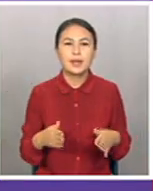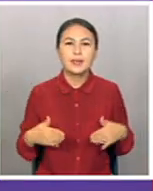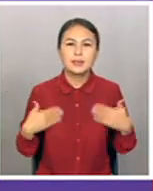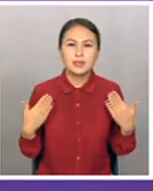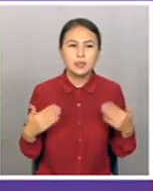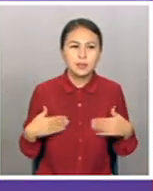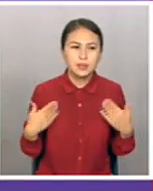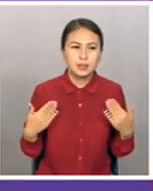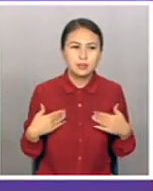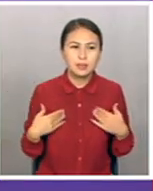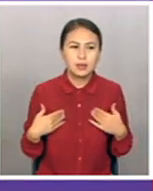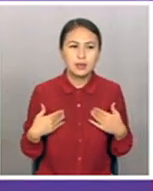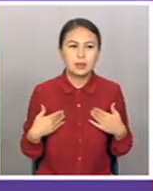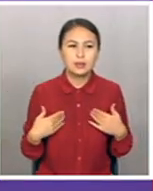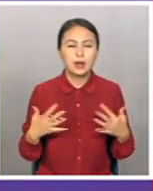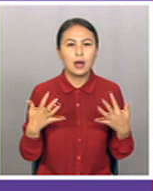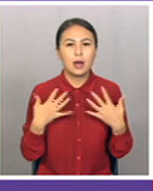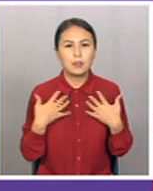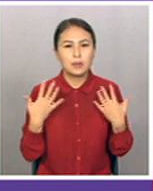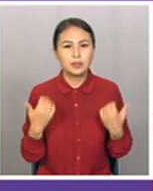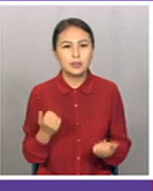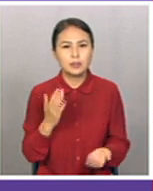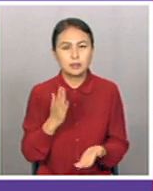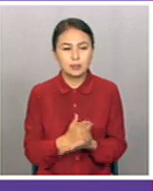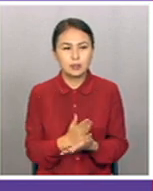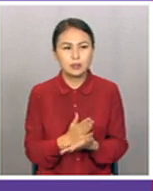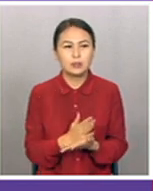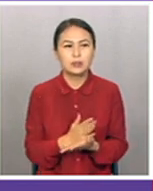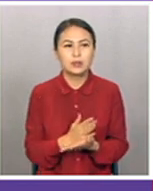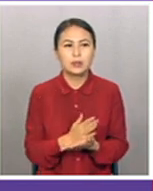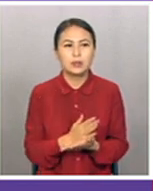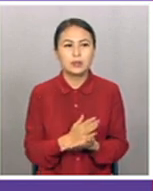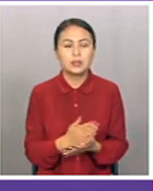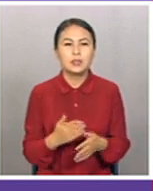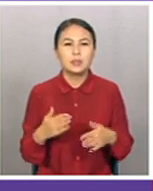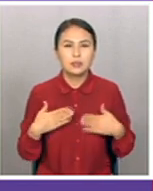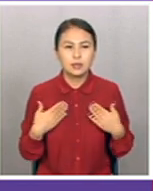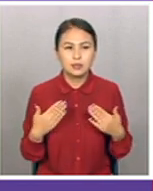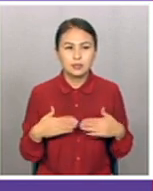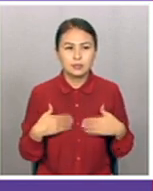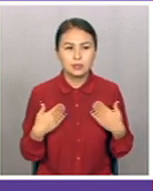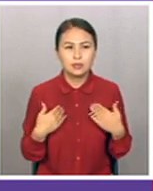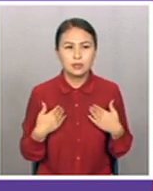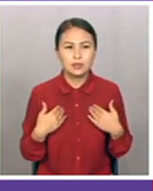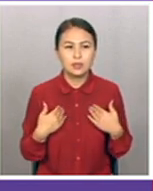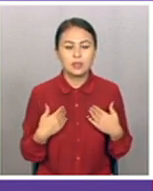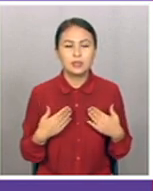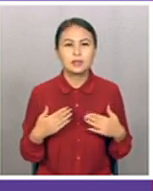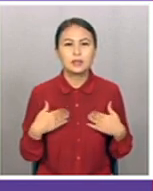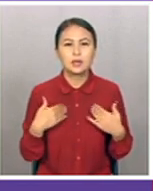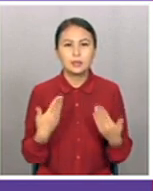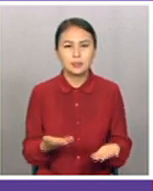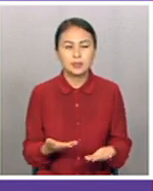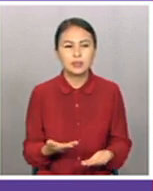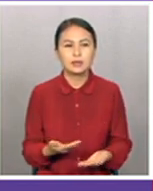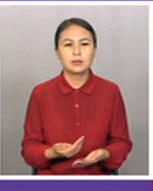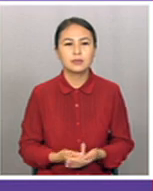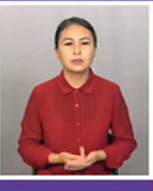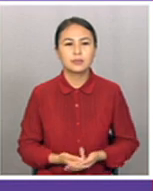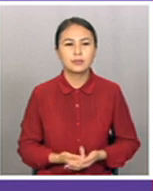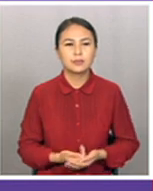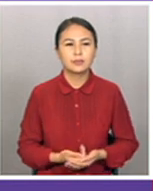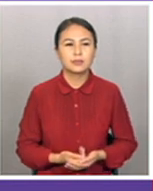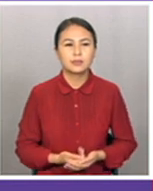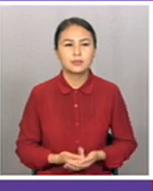бе? Аман есенсіз бе? Армысыз? Сәлем бердік. Ал